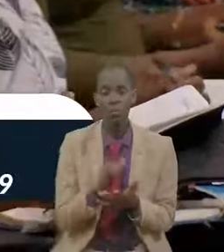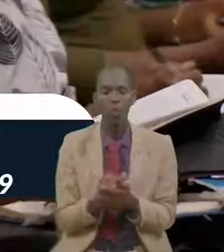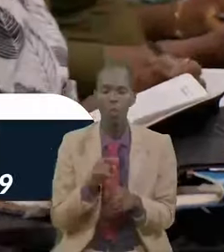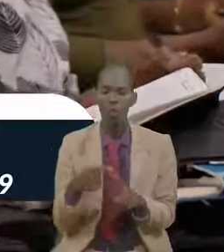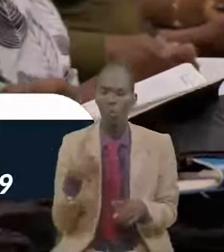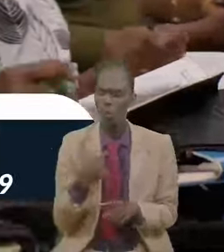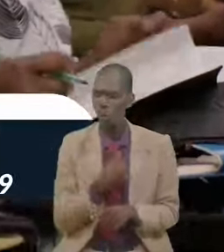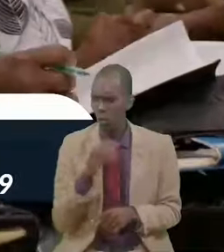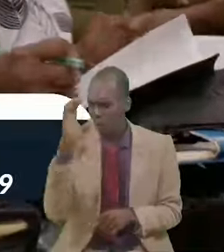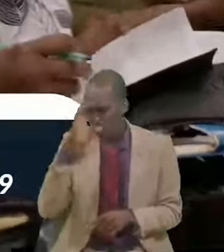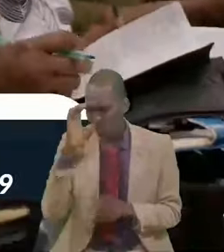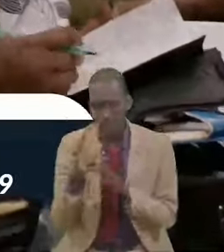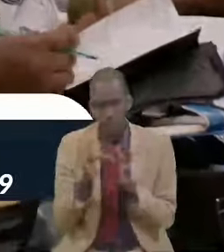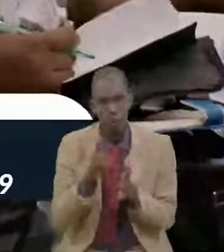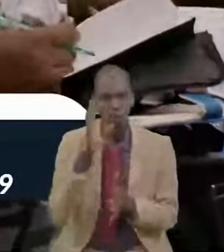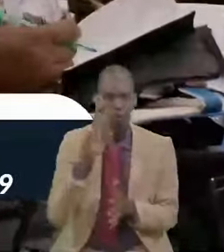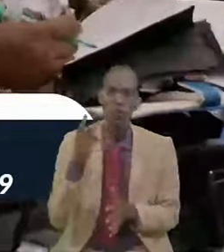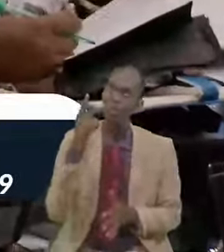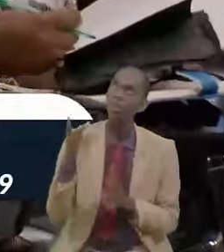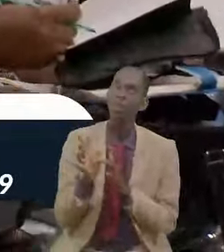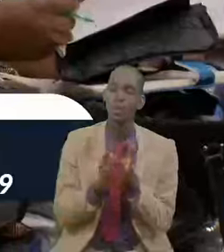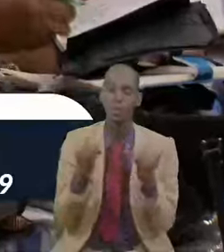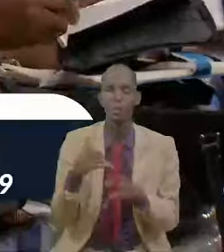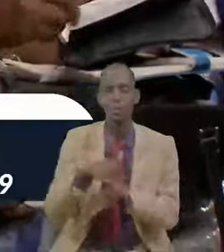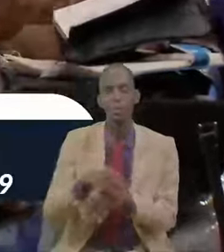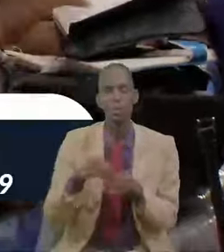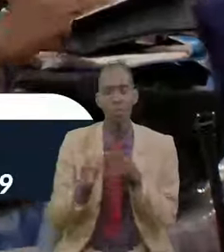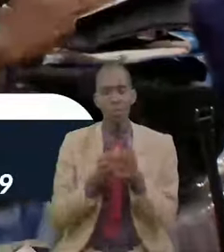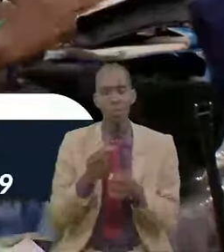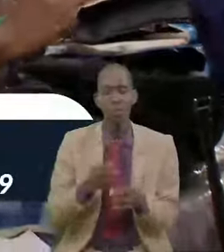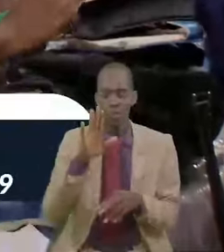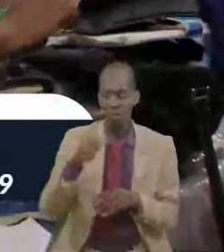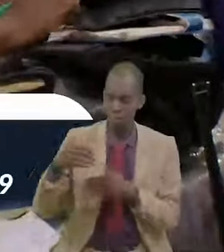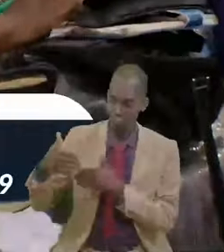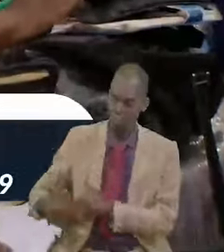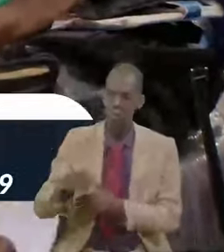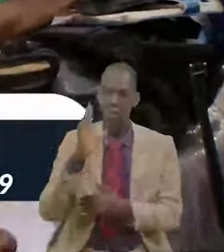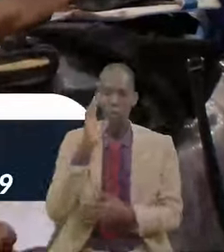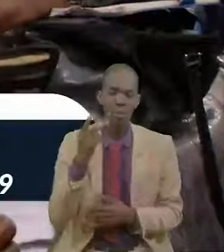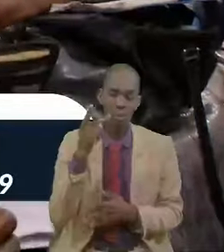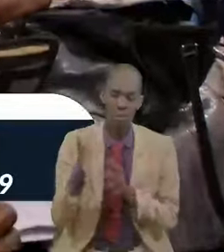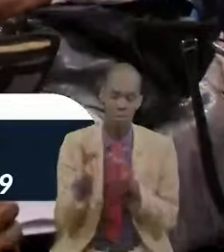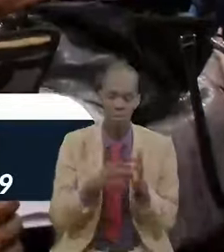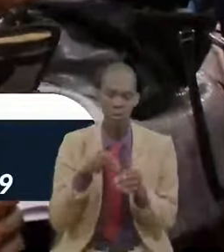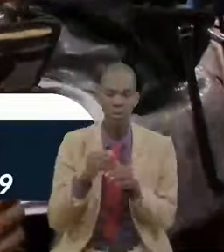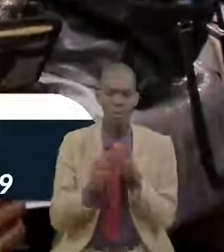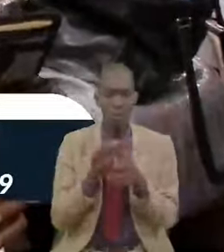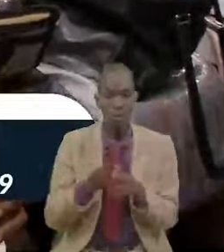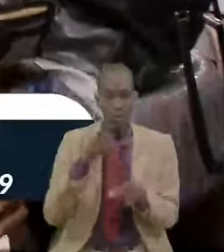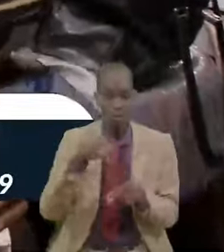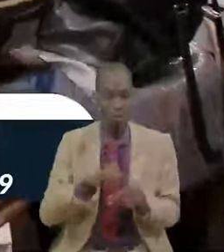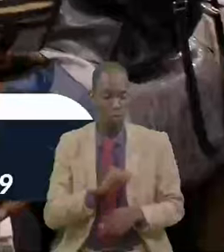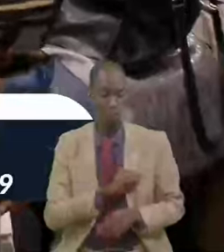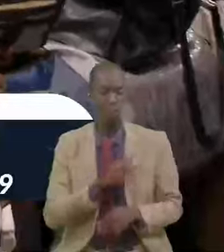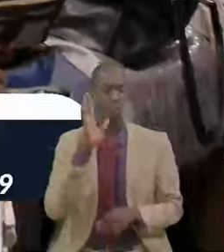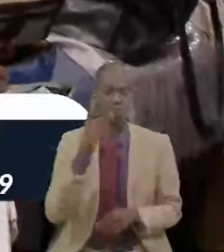Mais celui qui a été abaissé pour un peu de temps au-dessous des anges, Jésus. Vous le verrez dans votre conscience à côté de vous, dans